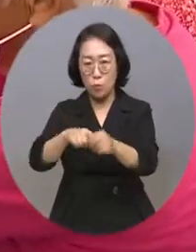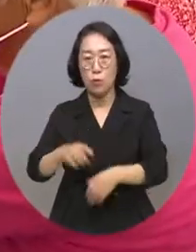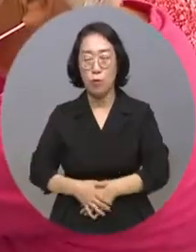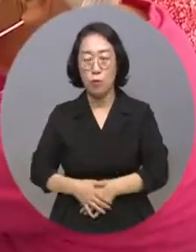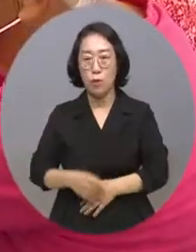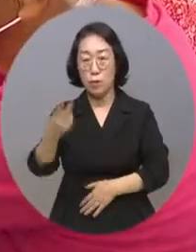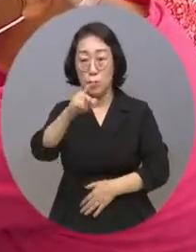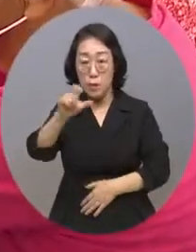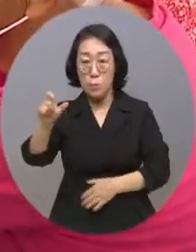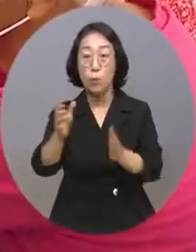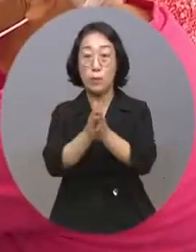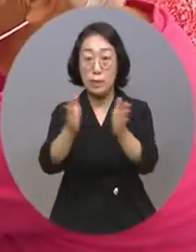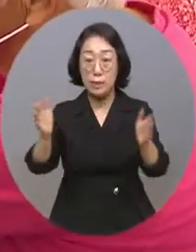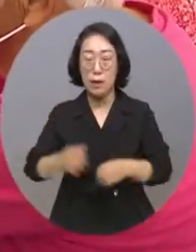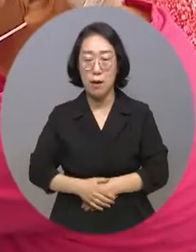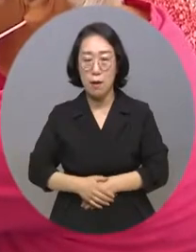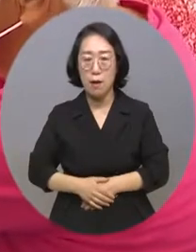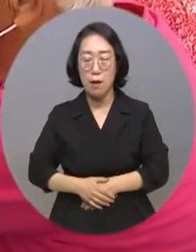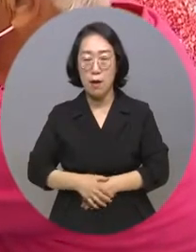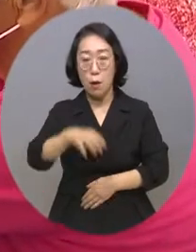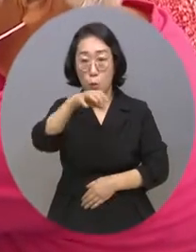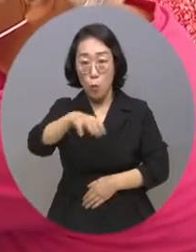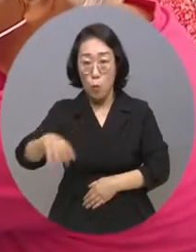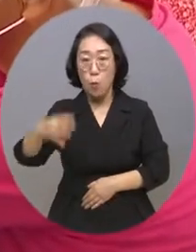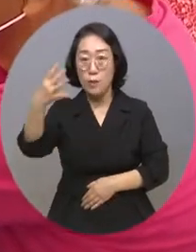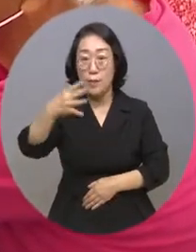재능 나눔 활동을 통해 전국